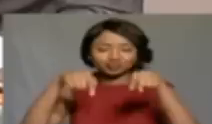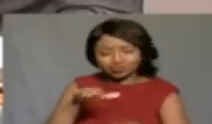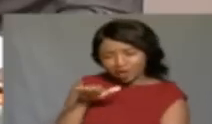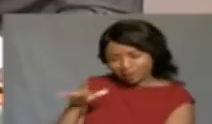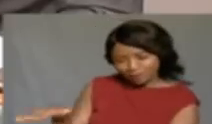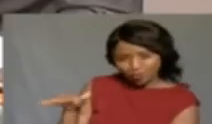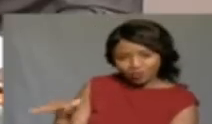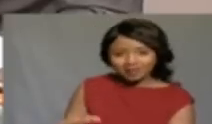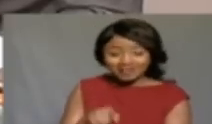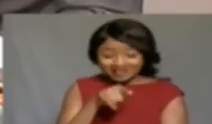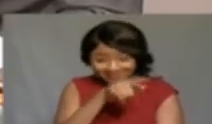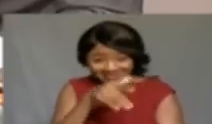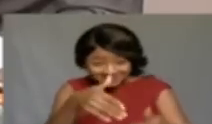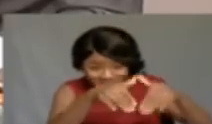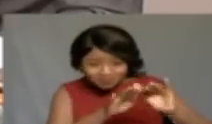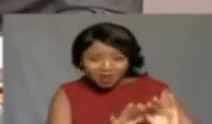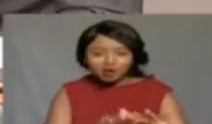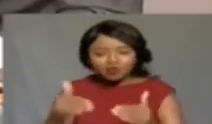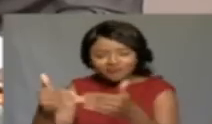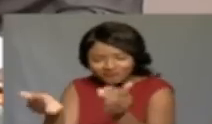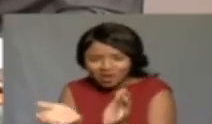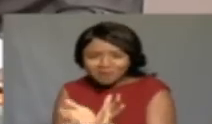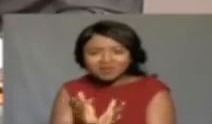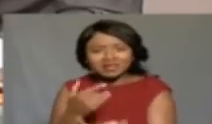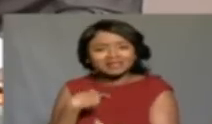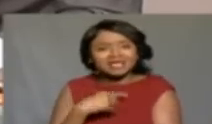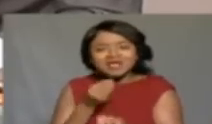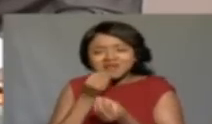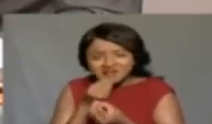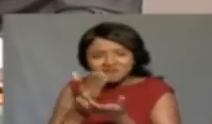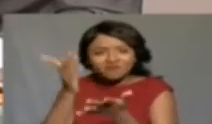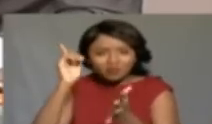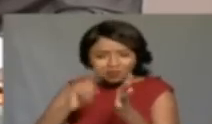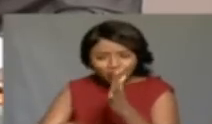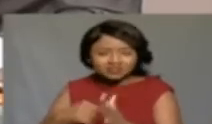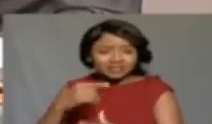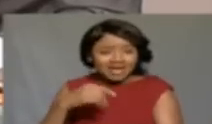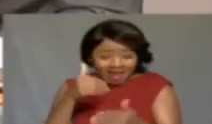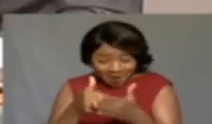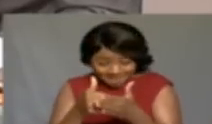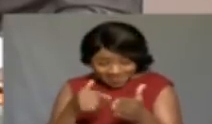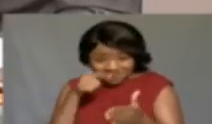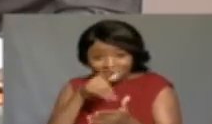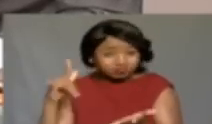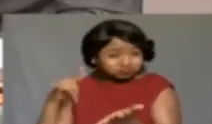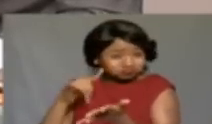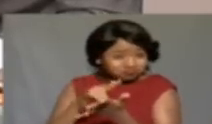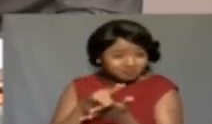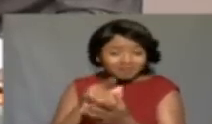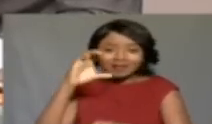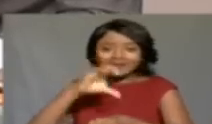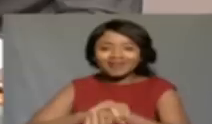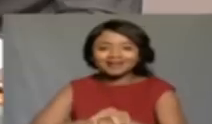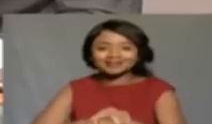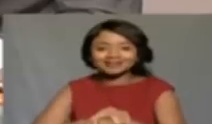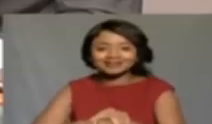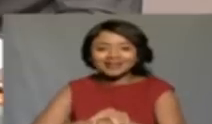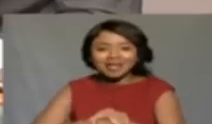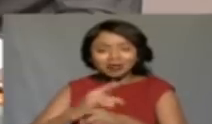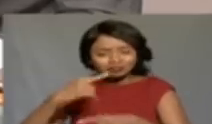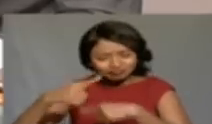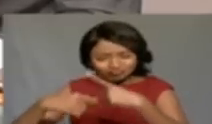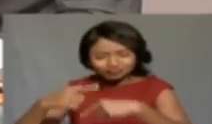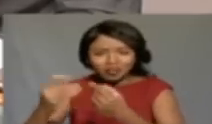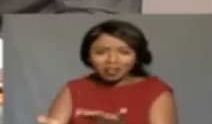Hafla hiyo imefanyika huku jamaa za usika wakifahamishwa kwamba data ya ndege hiyo kabla ya ajali kufanyika tayari imenakiliwa na inasaidia